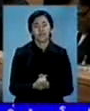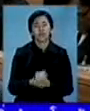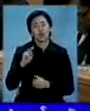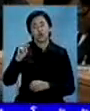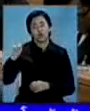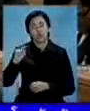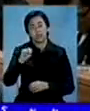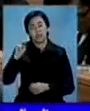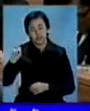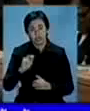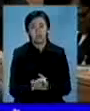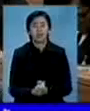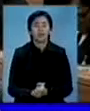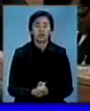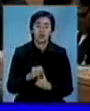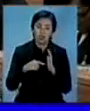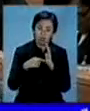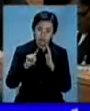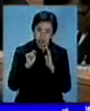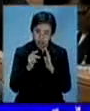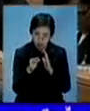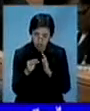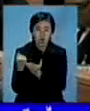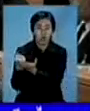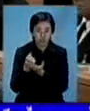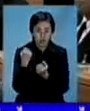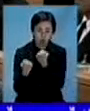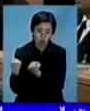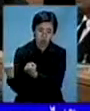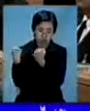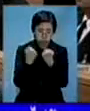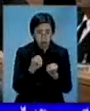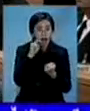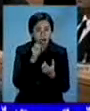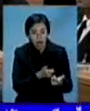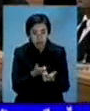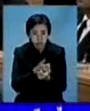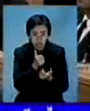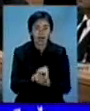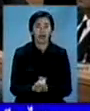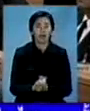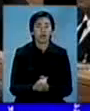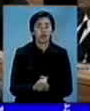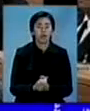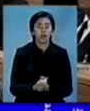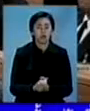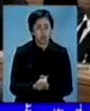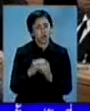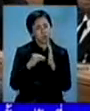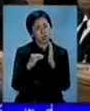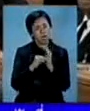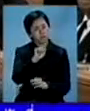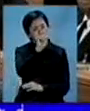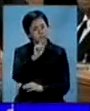นทบุรีหรือเทศบาลปทุมธานีให้ส่งรถดับเพลิงมาช่วยนี่วันนั้นกทม.ผมไม่รู้นะ